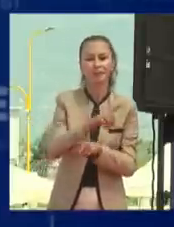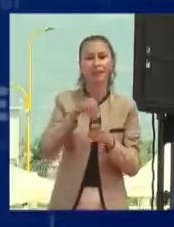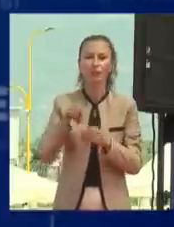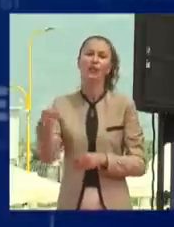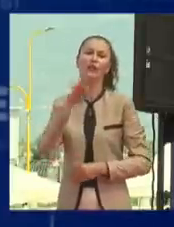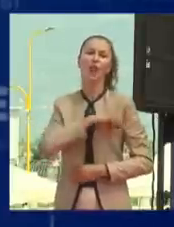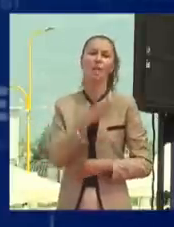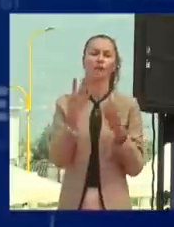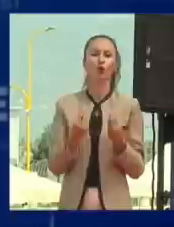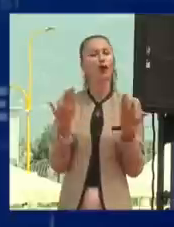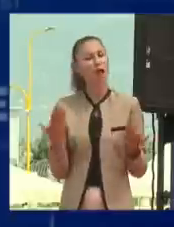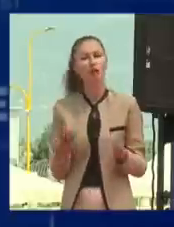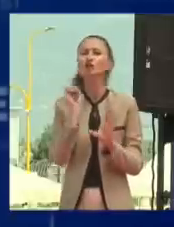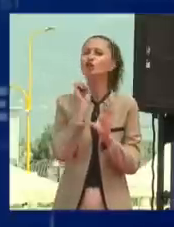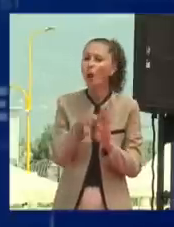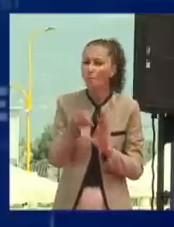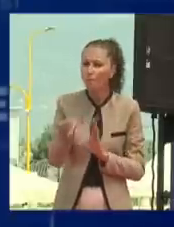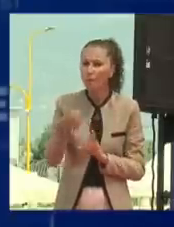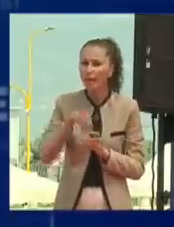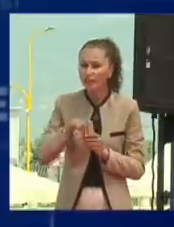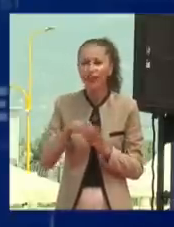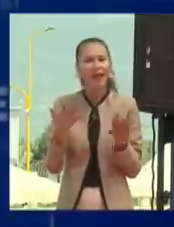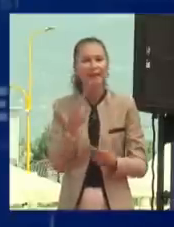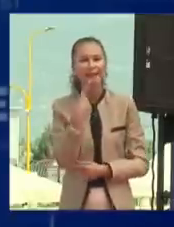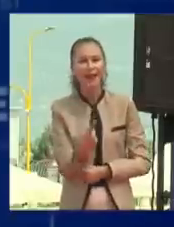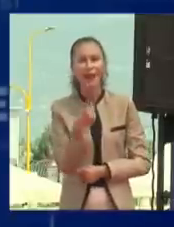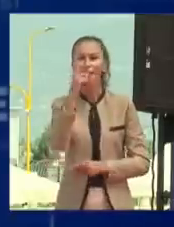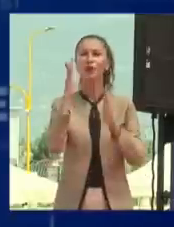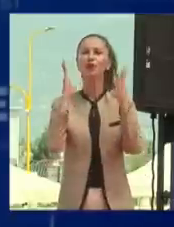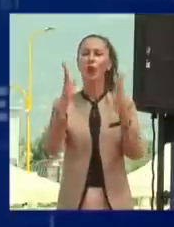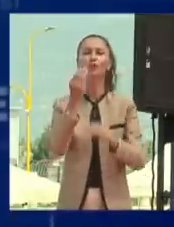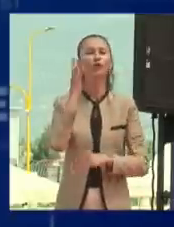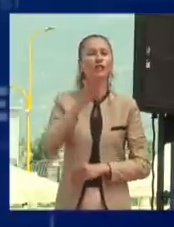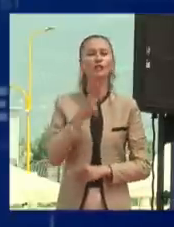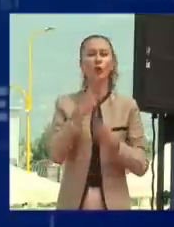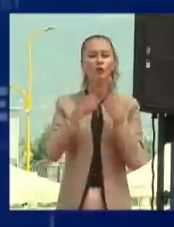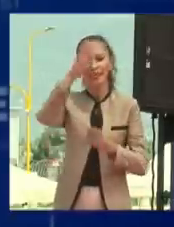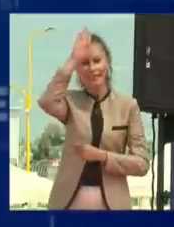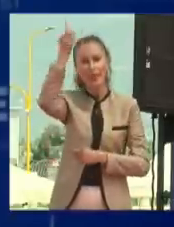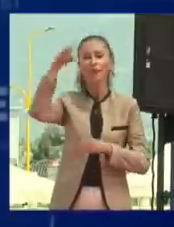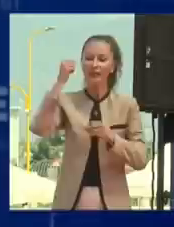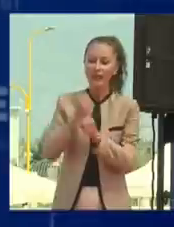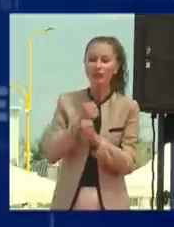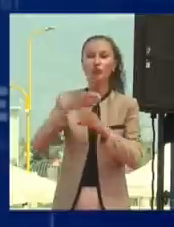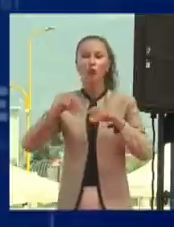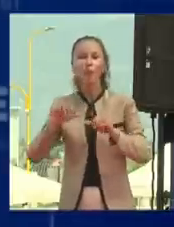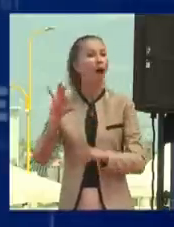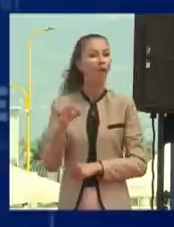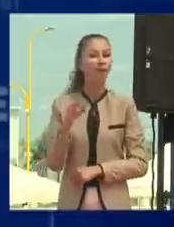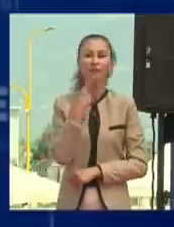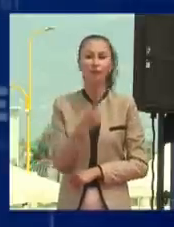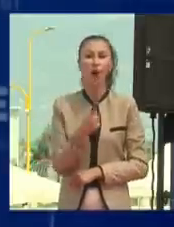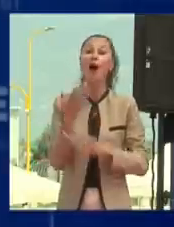da yararlanmış oluyoruz. Yani çöpü, hani derler ya, bir dönem çok sık kullandı İstanbul'un taşı toprağı altın diye.